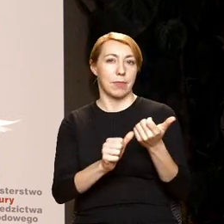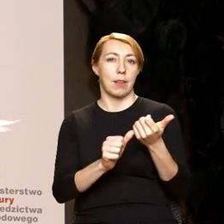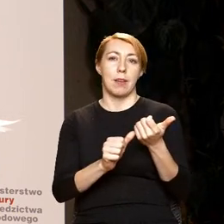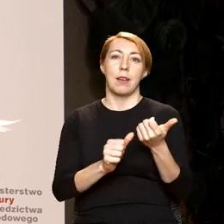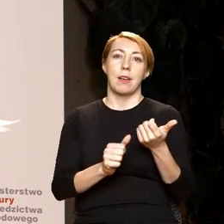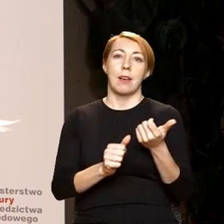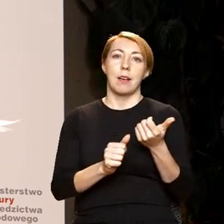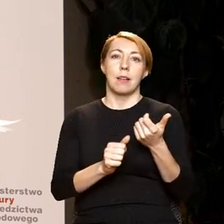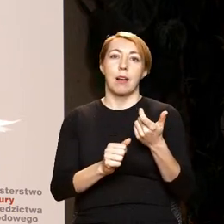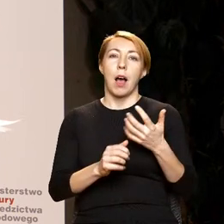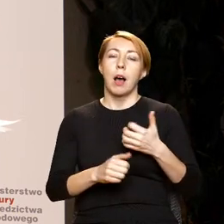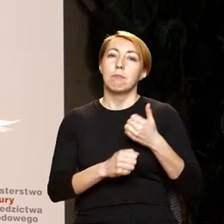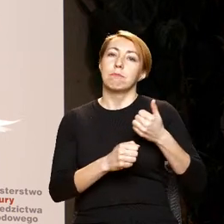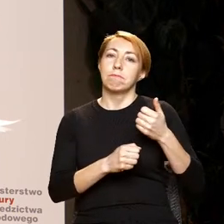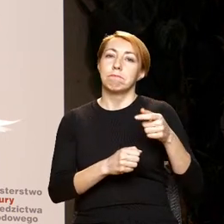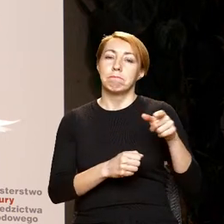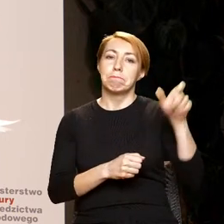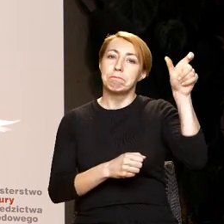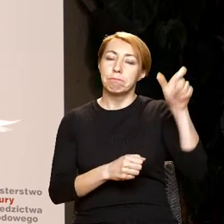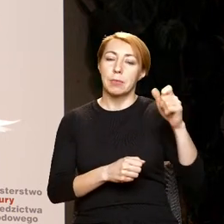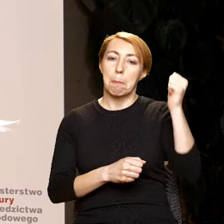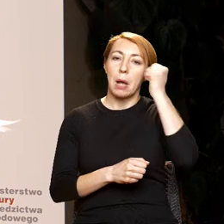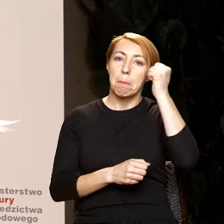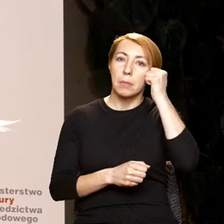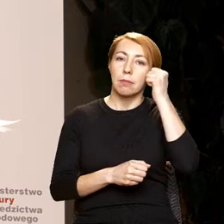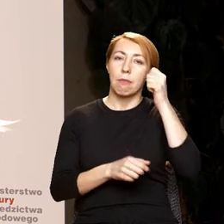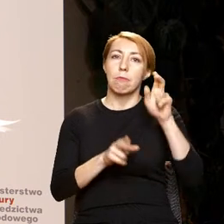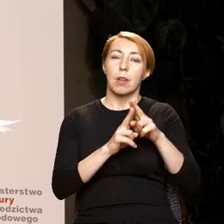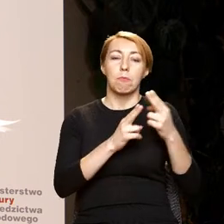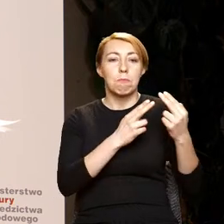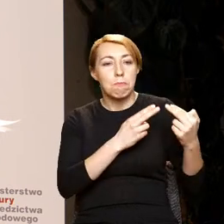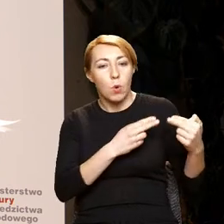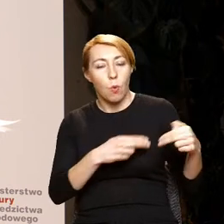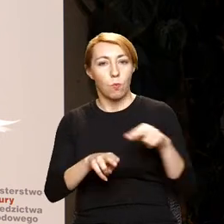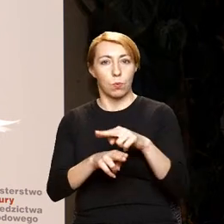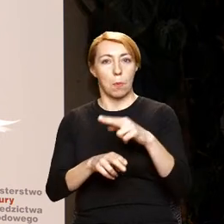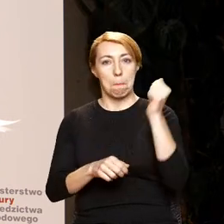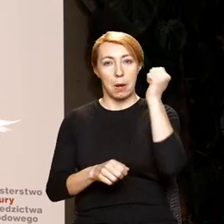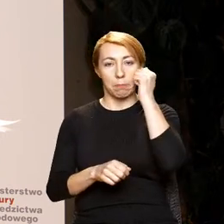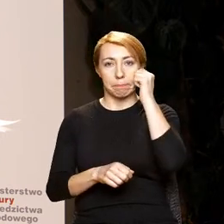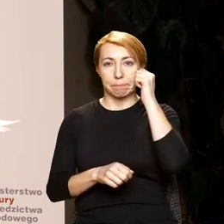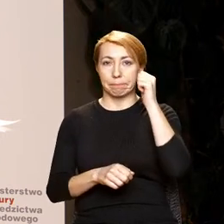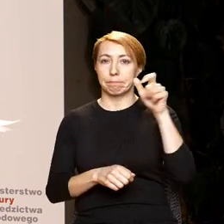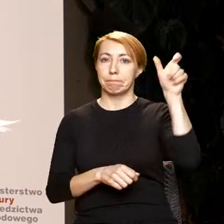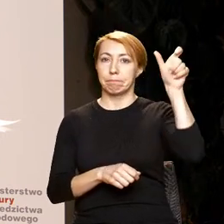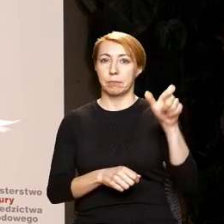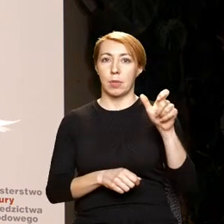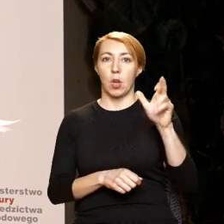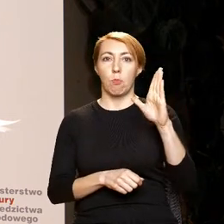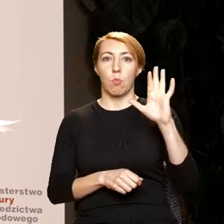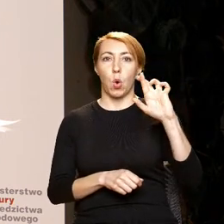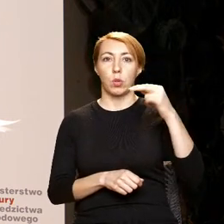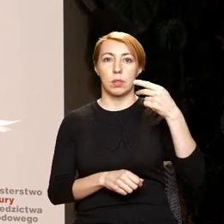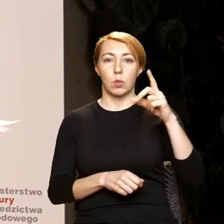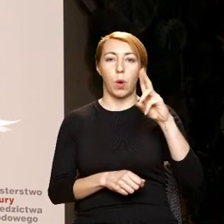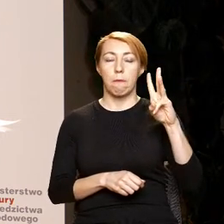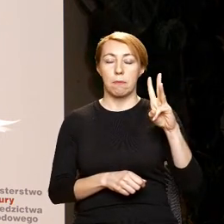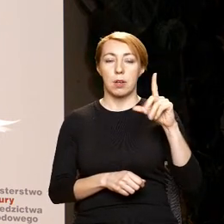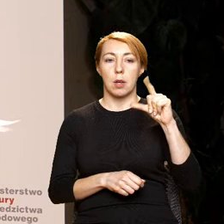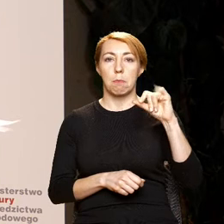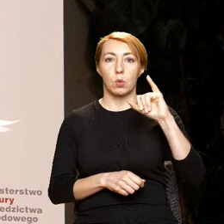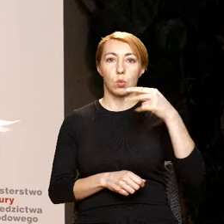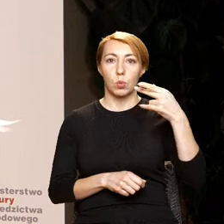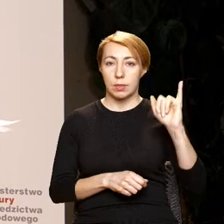o upamiętnienie i przywrócenie de facto pamięci o Bronisławie Piłsudskim. Dla